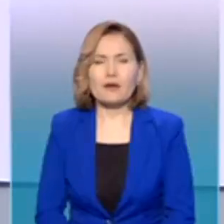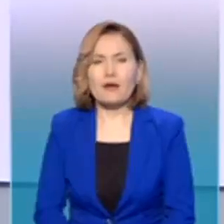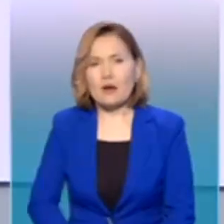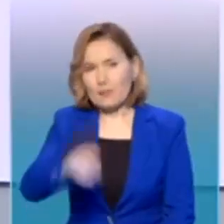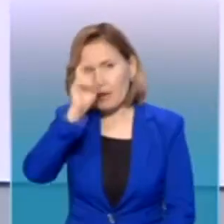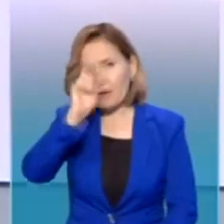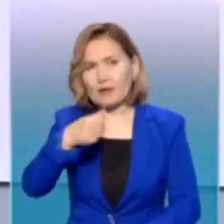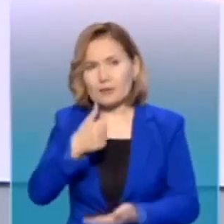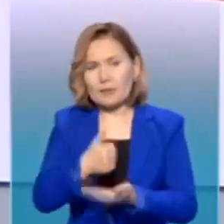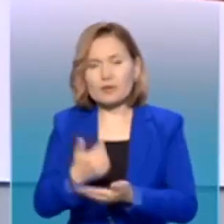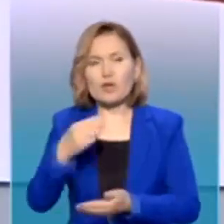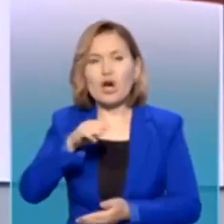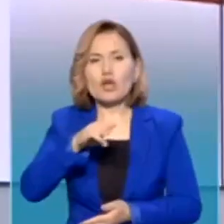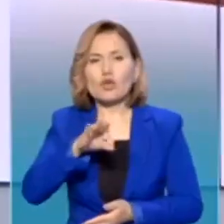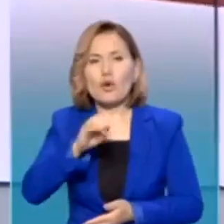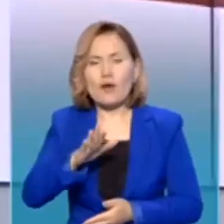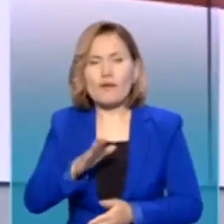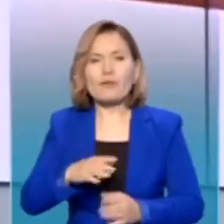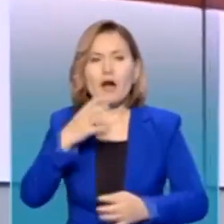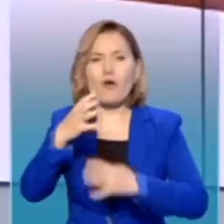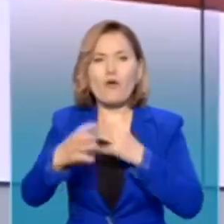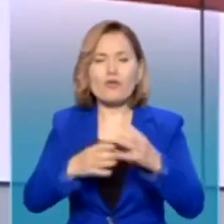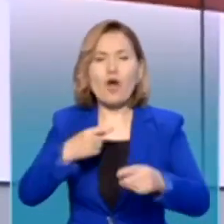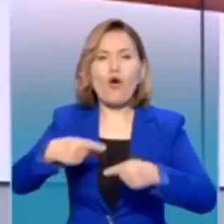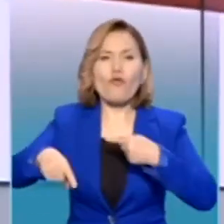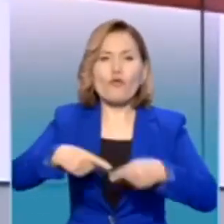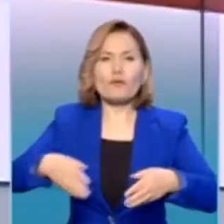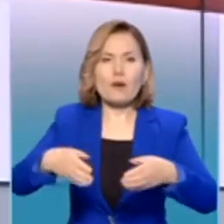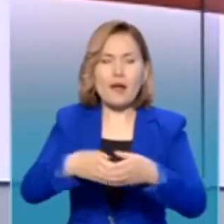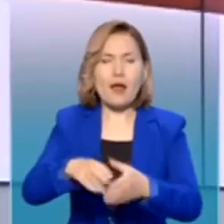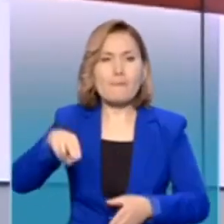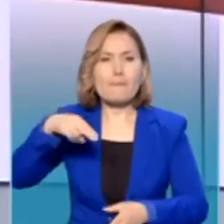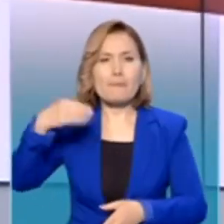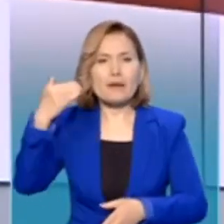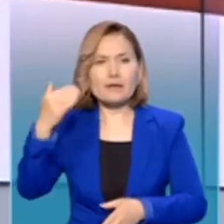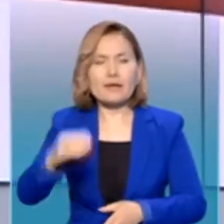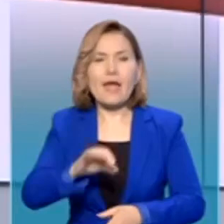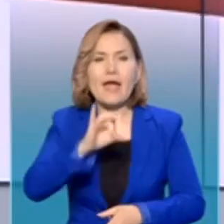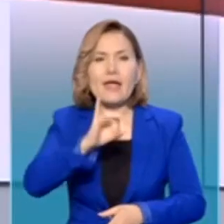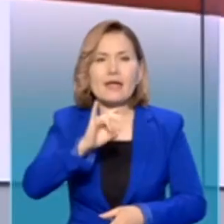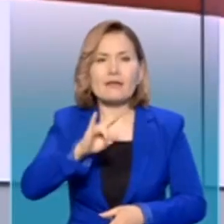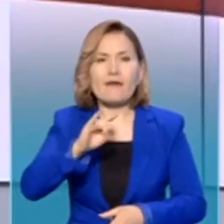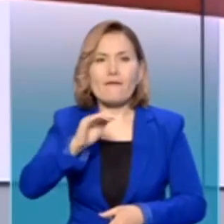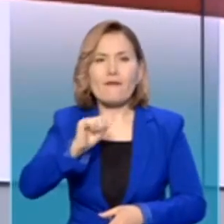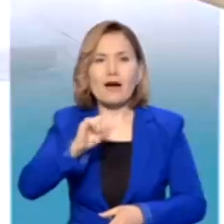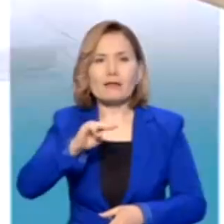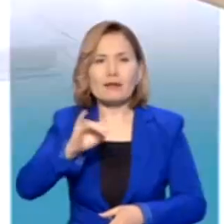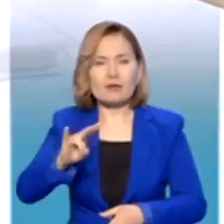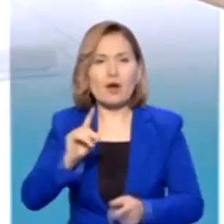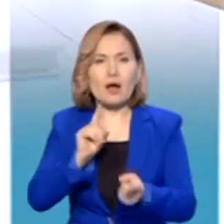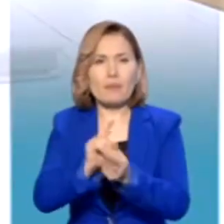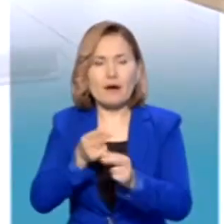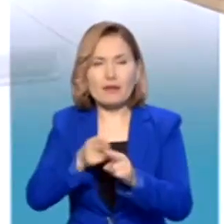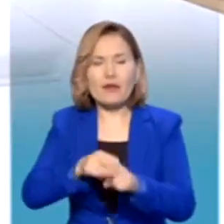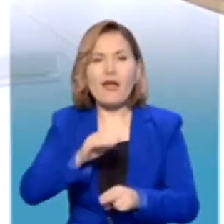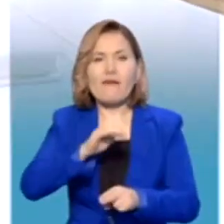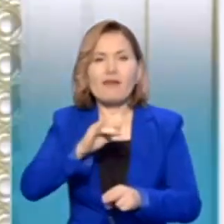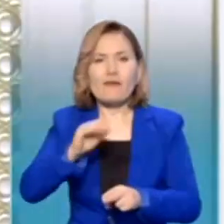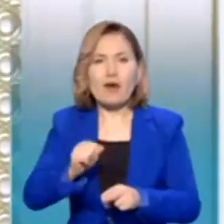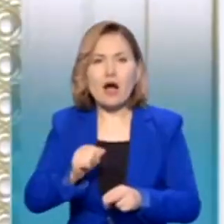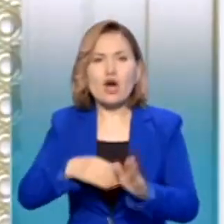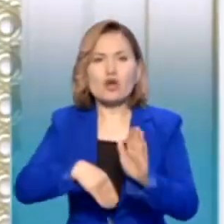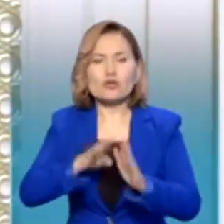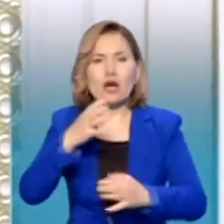Сонымен қатар мемлекет басшысы Қасым Жомарт Тоқаев Халықаралық футбол федерациясының президенті Джани Инфантиноны қабылдады. FIFA үздік